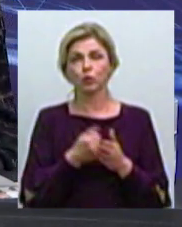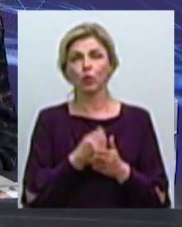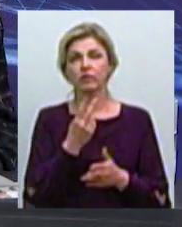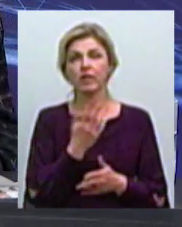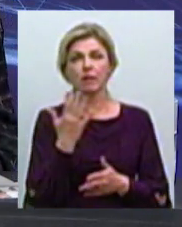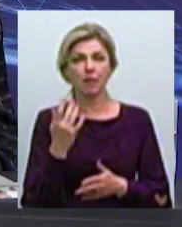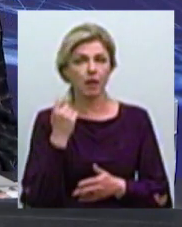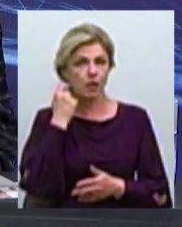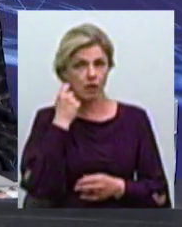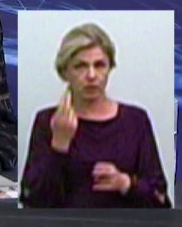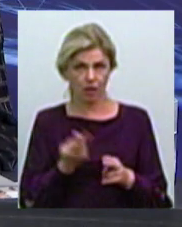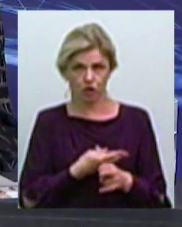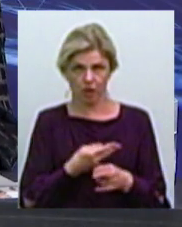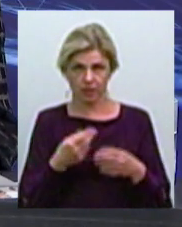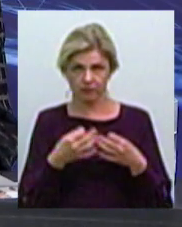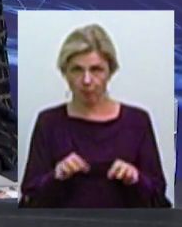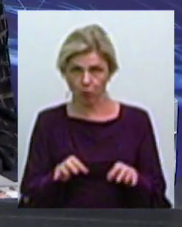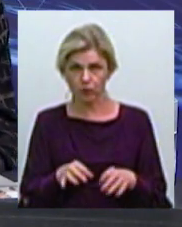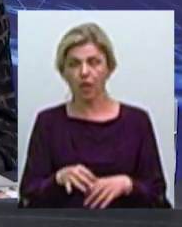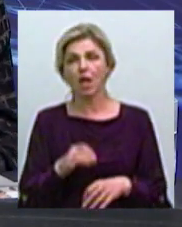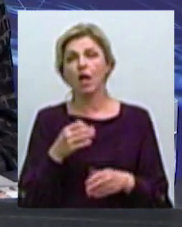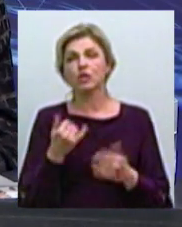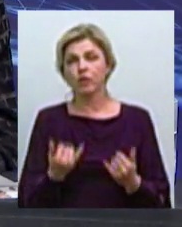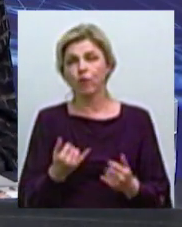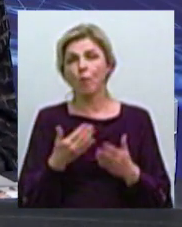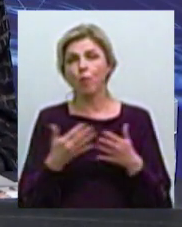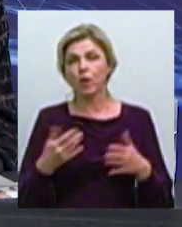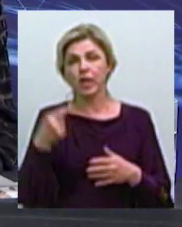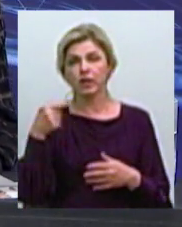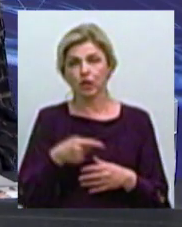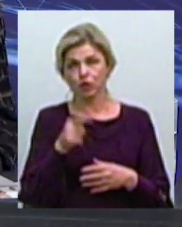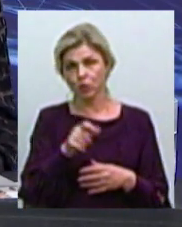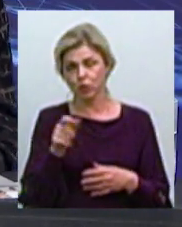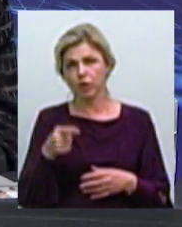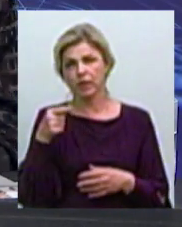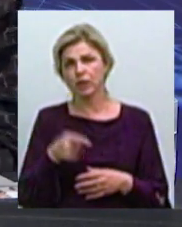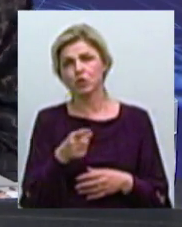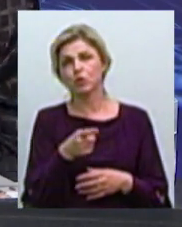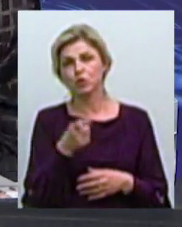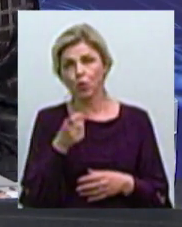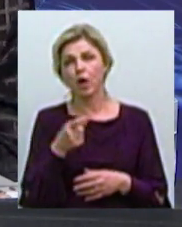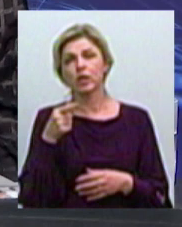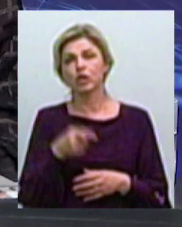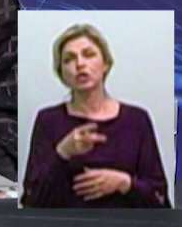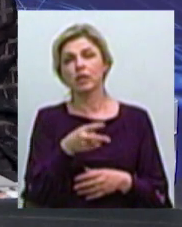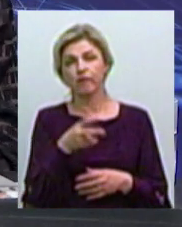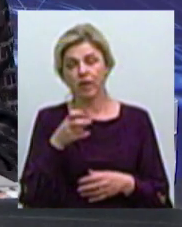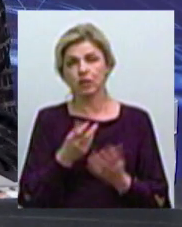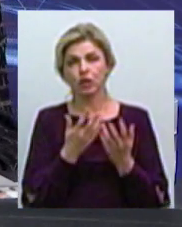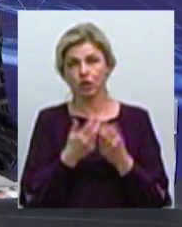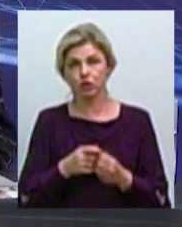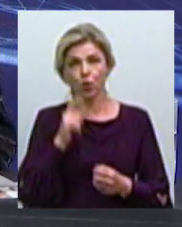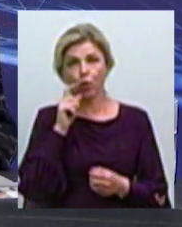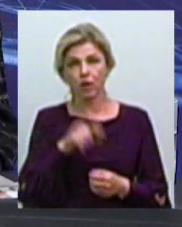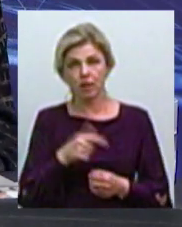лет лишения свободы. На сегодняшний день более 1000 человек, где-то примерно 1100 или 1200 уже насчитывается украинских